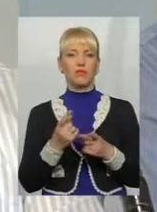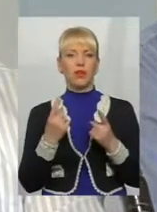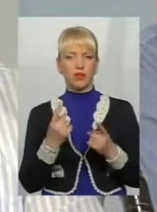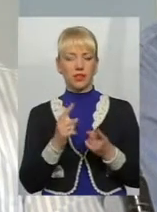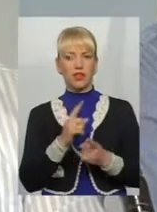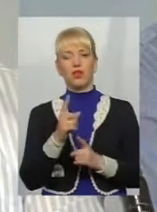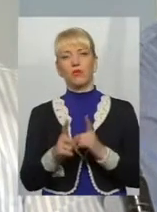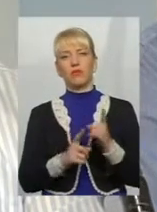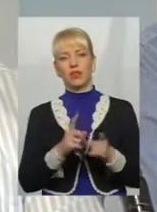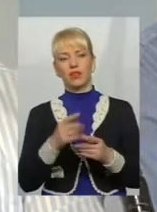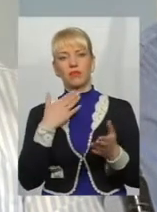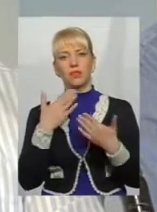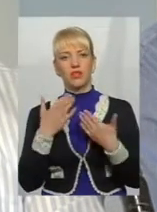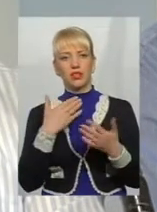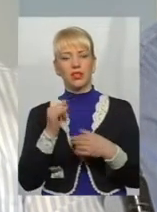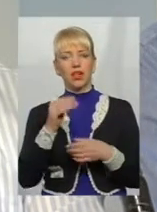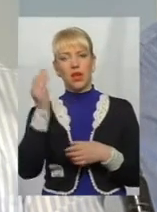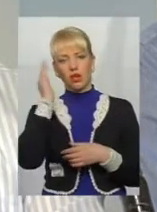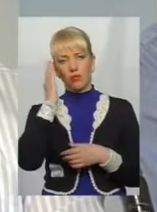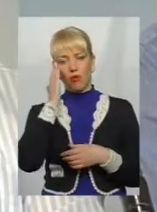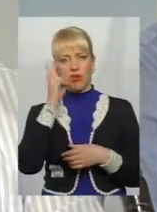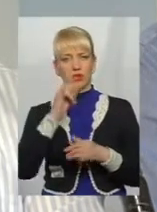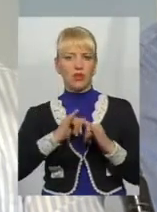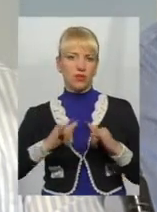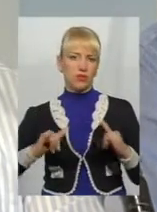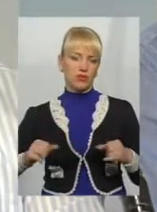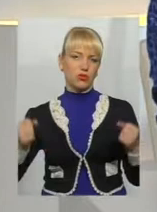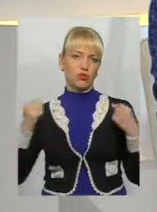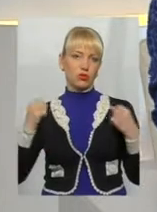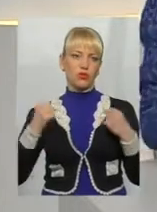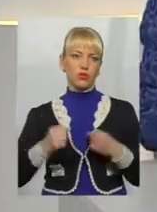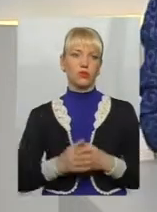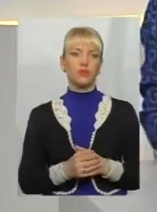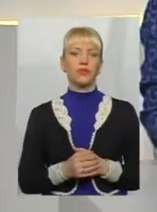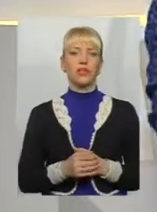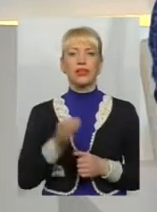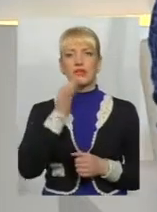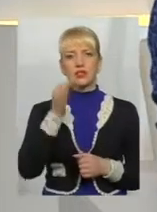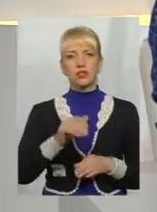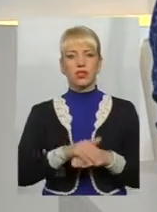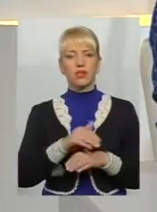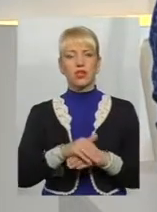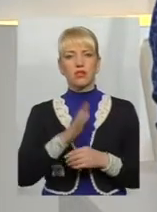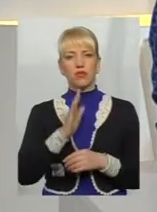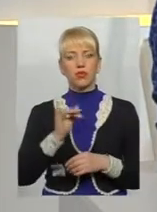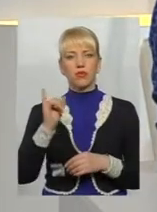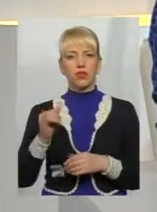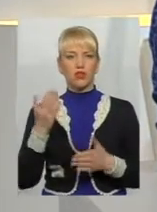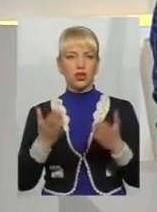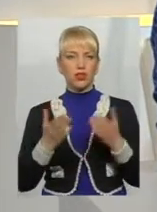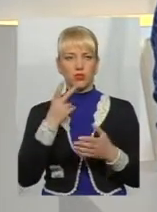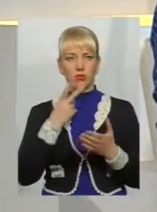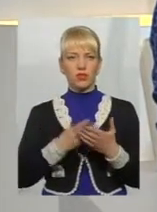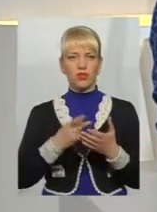міняти підхід і погляди на розвиток спорту. Скажіть, будь ласка, Володимир Іллічу, якщо